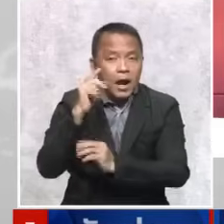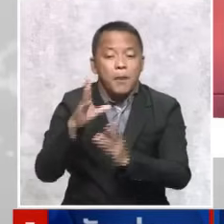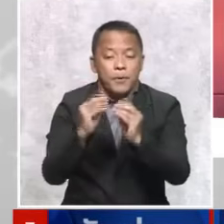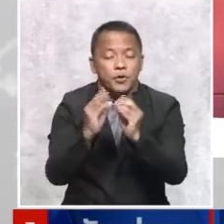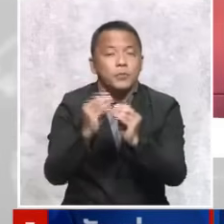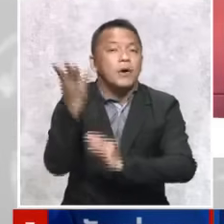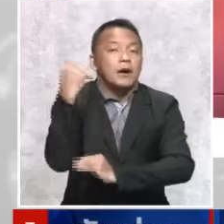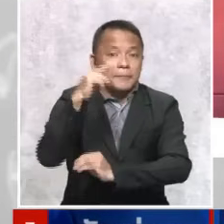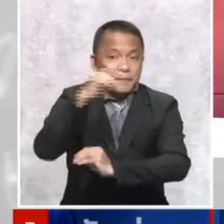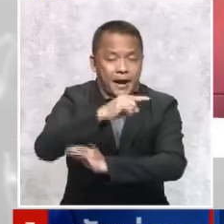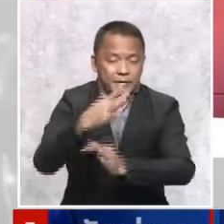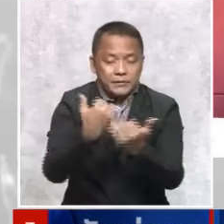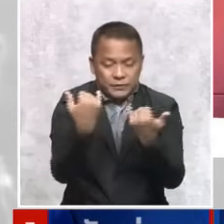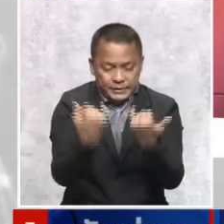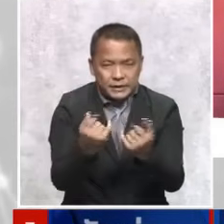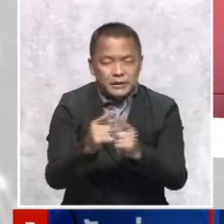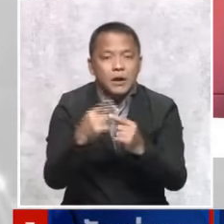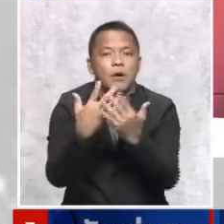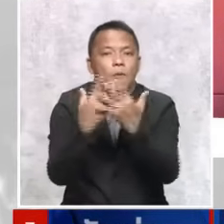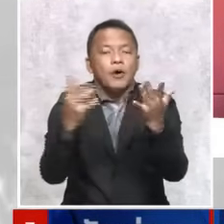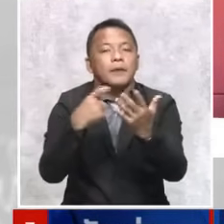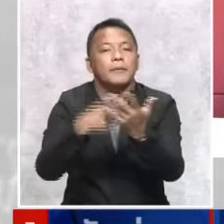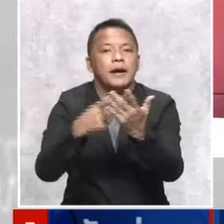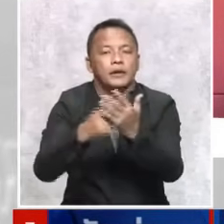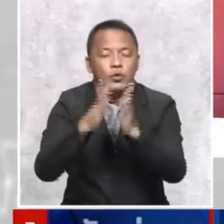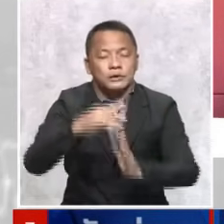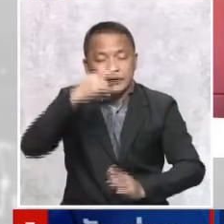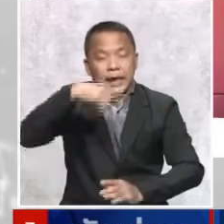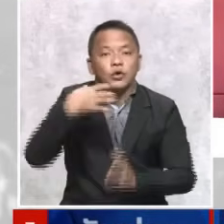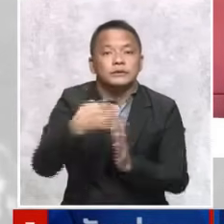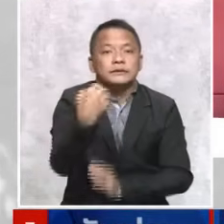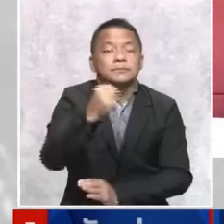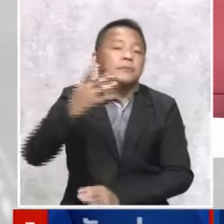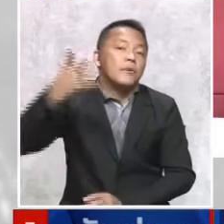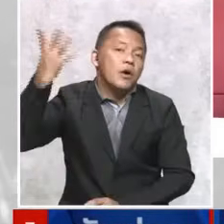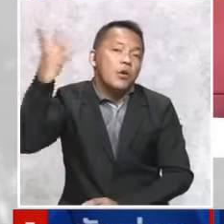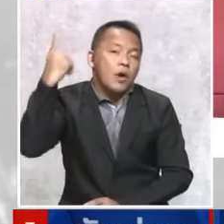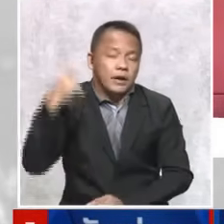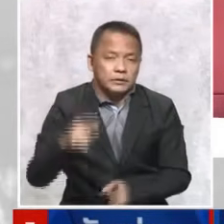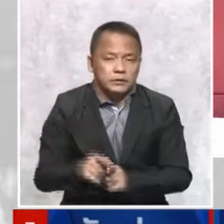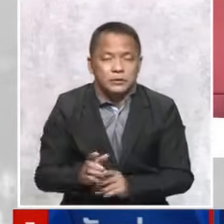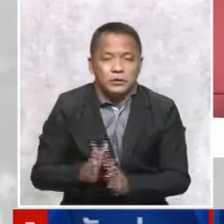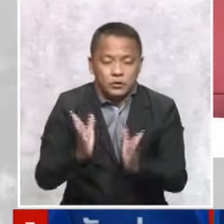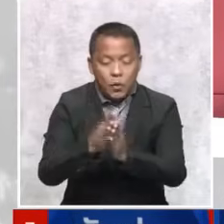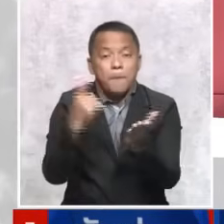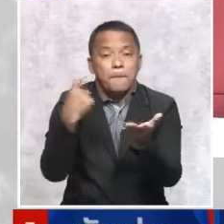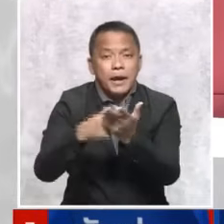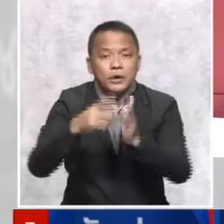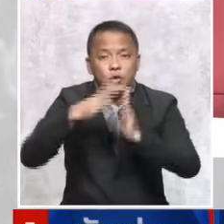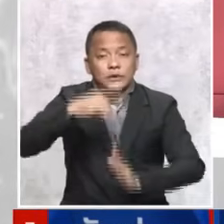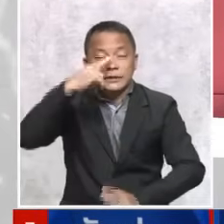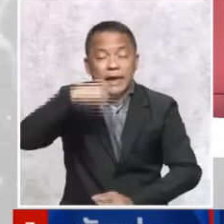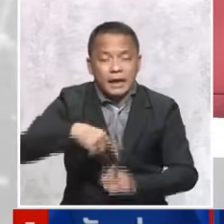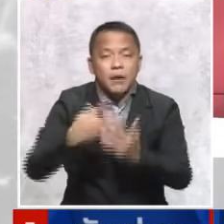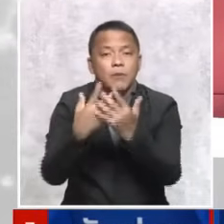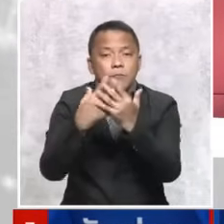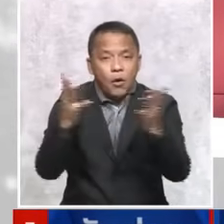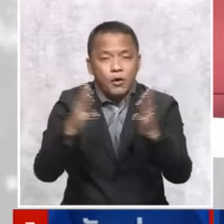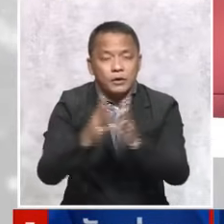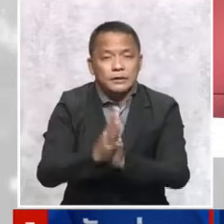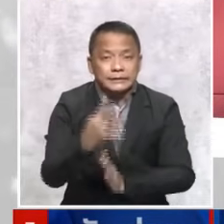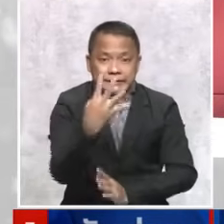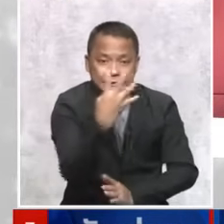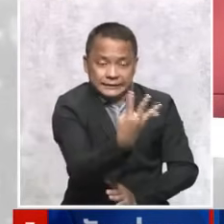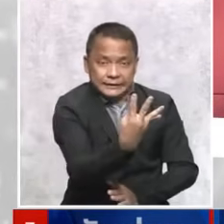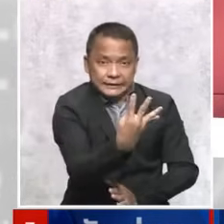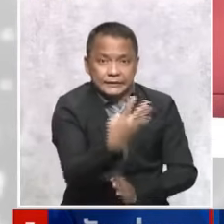ร์ในช่วงบ่ายสุดท้ายค่ะก็มีการปล่อยตัวประกันคนไทย10รายเมื่อวานนี้ส่วนตัวประกันคนไทยที่ถูกปล่อยตัว4ร